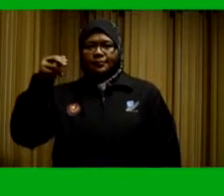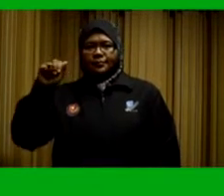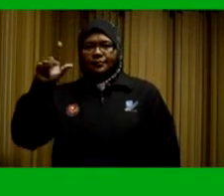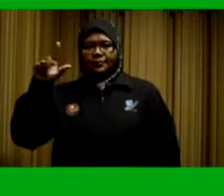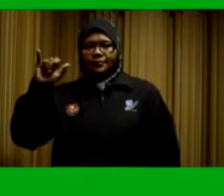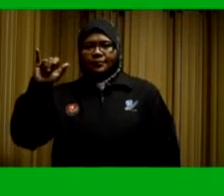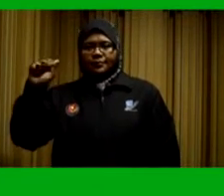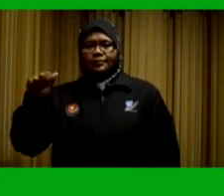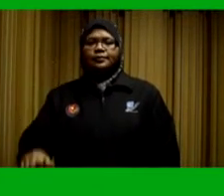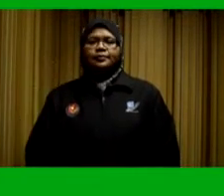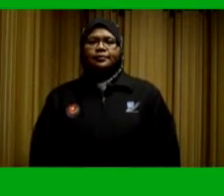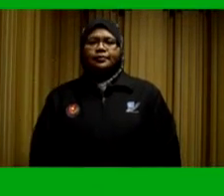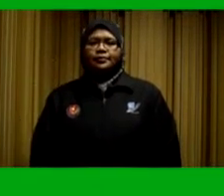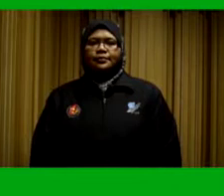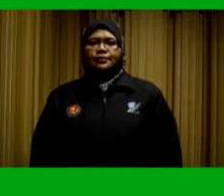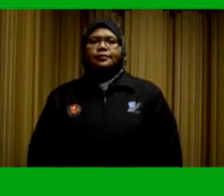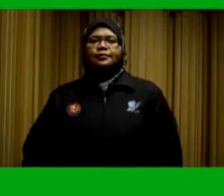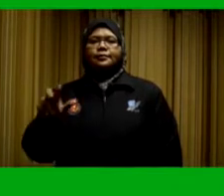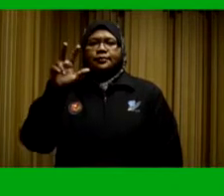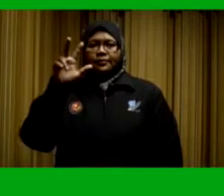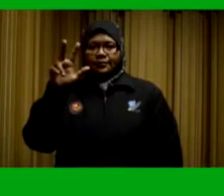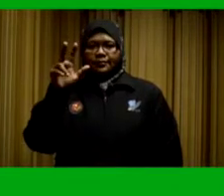1 cm halia,